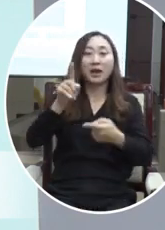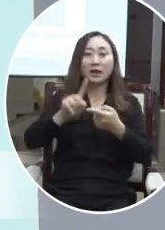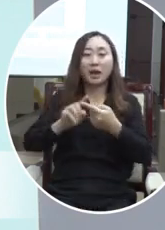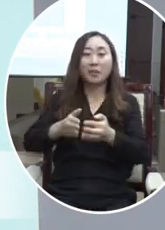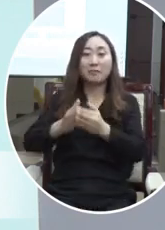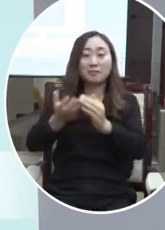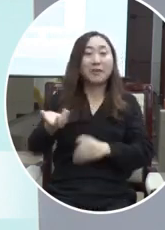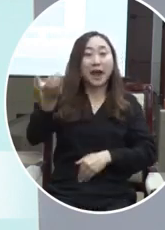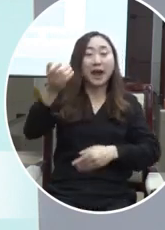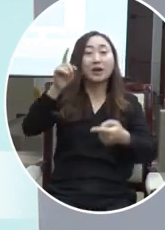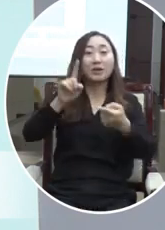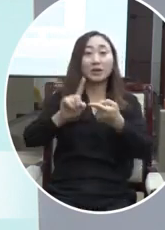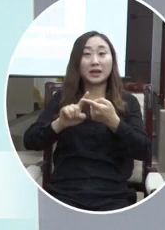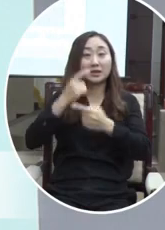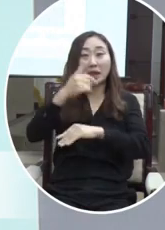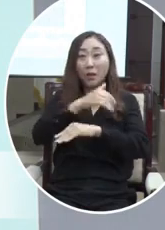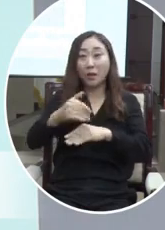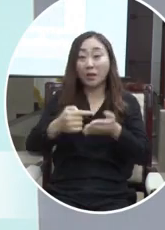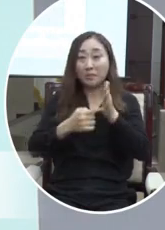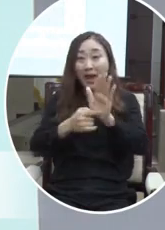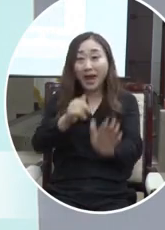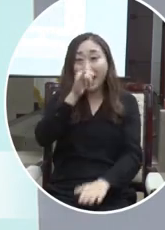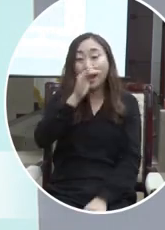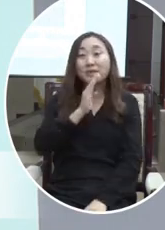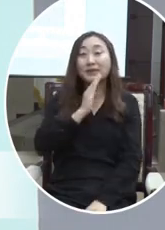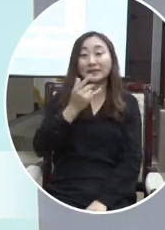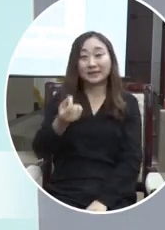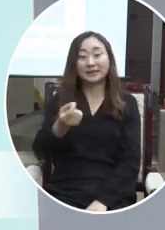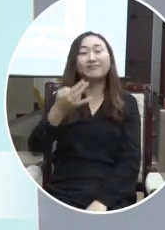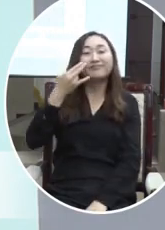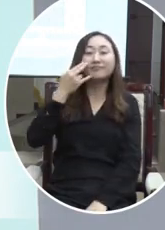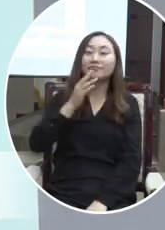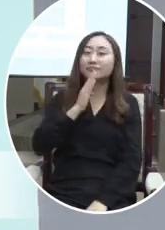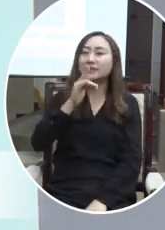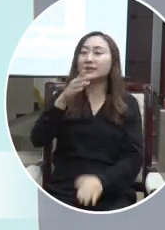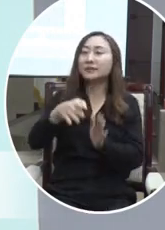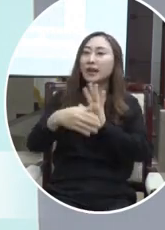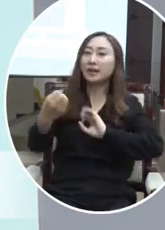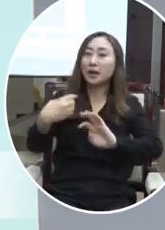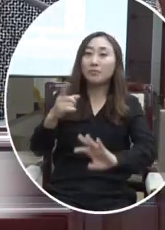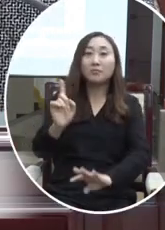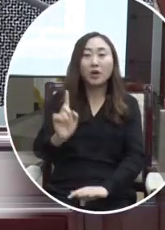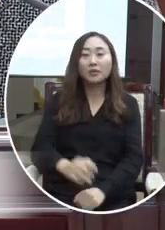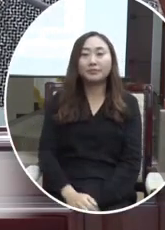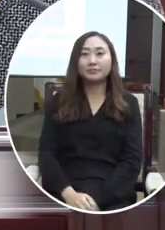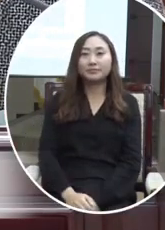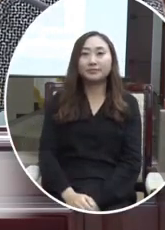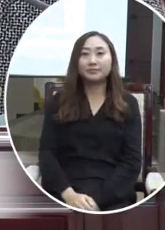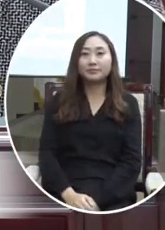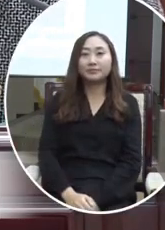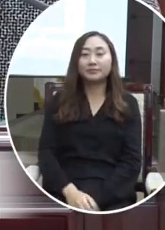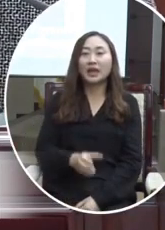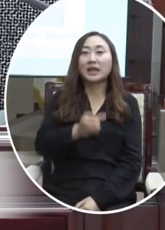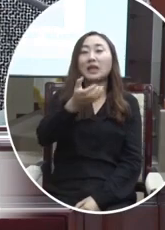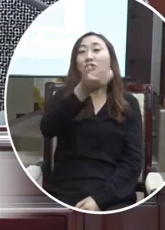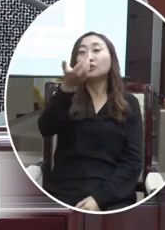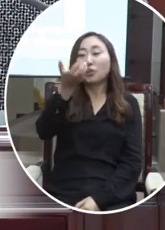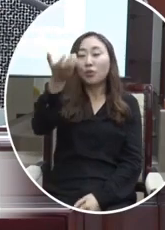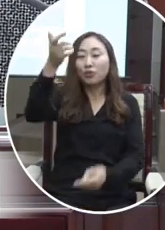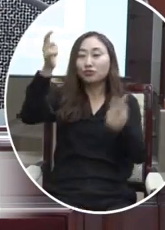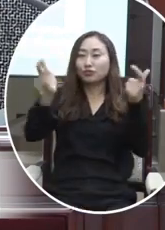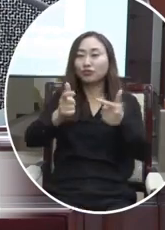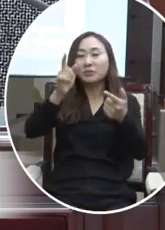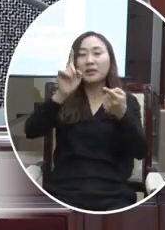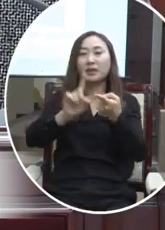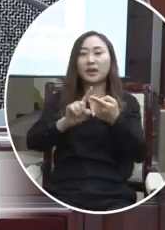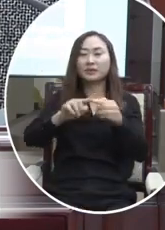대한 구체적인 계획을 말씀하셨는데 기억하십니까? 네. 그 당시 구청장님 답변은 탄소중립은 더는 미룰 수